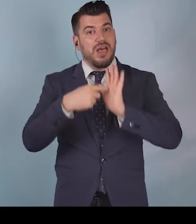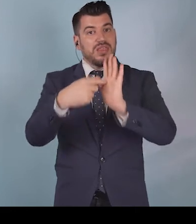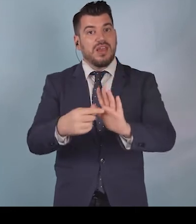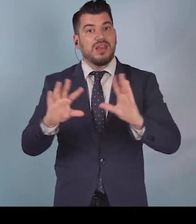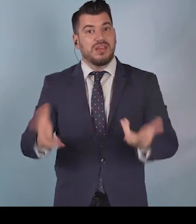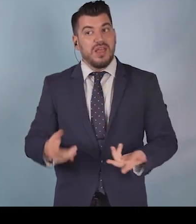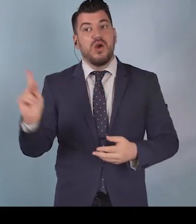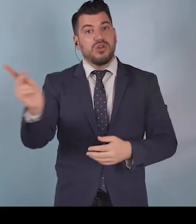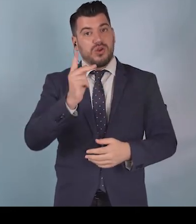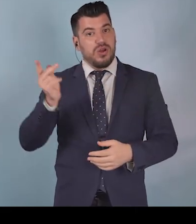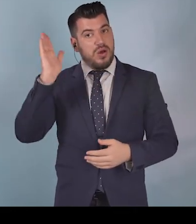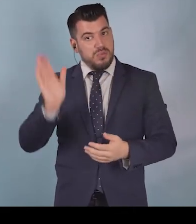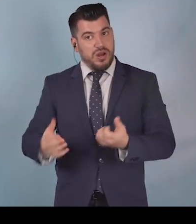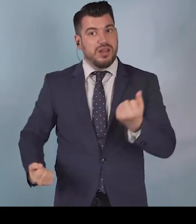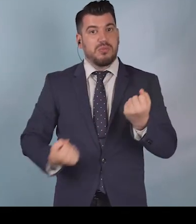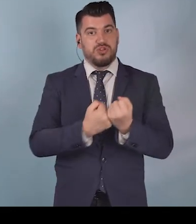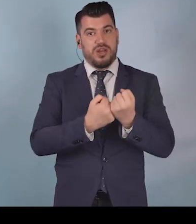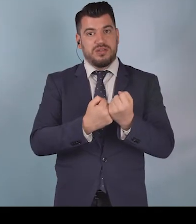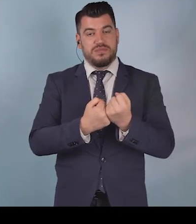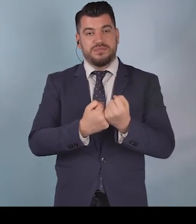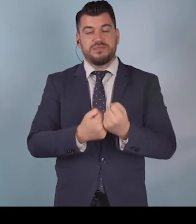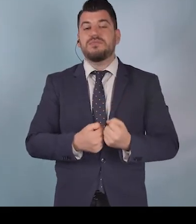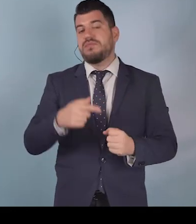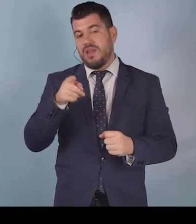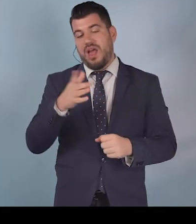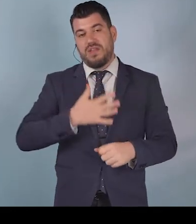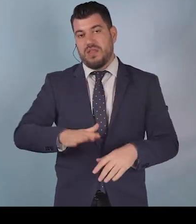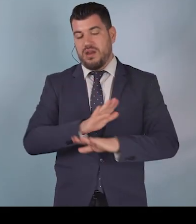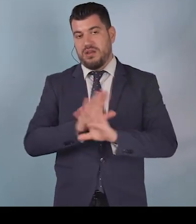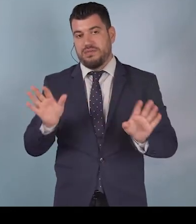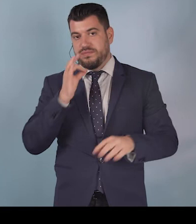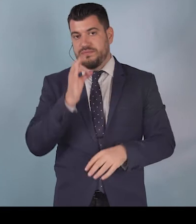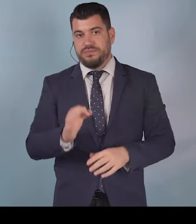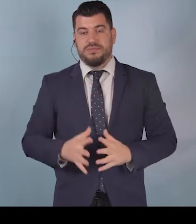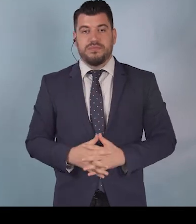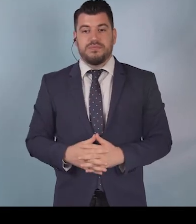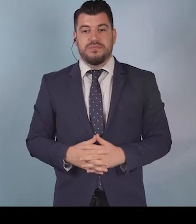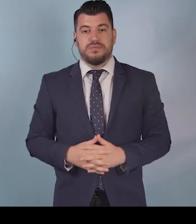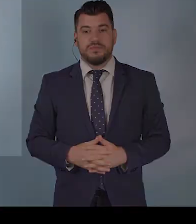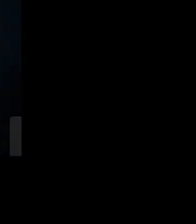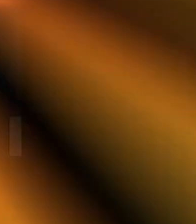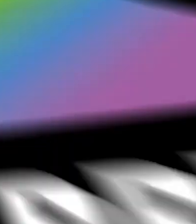και το ευρωβαρόμετρο που φέρθηκε, η κοινωνία θα τα υποστηρίξει. Αυτά τα σύντομα.